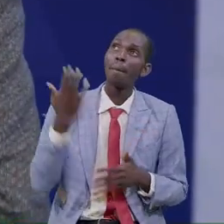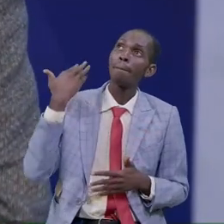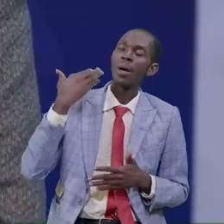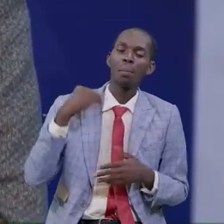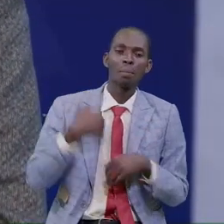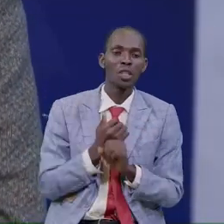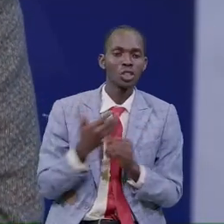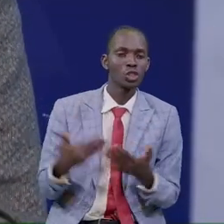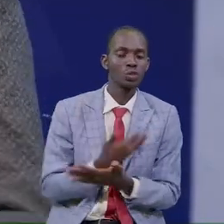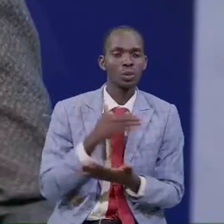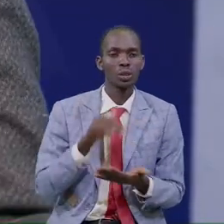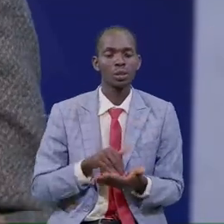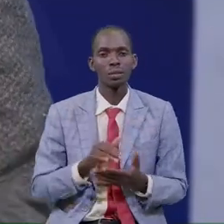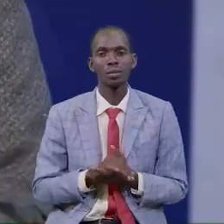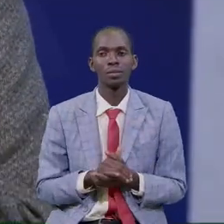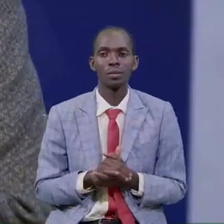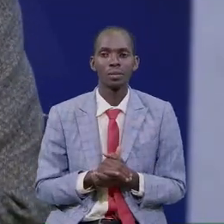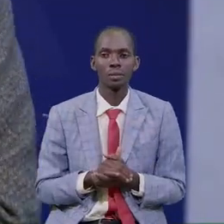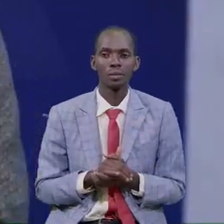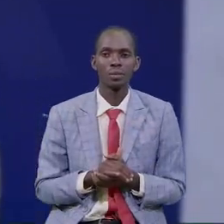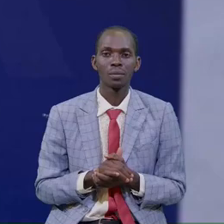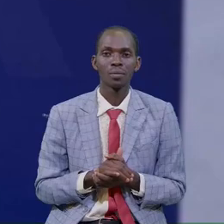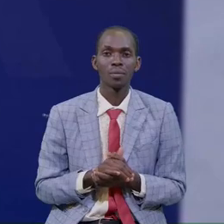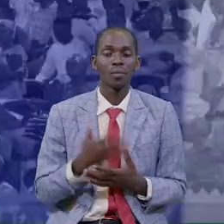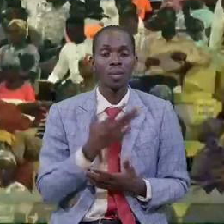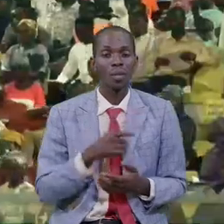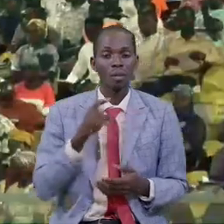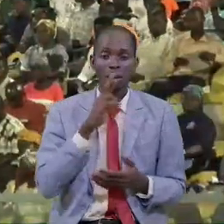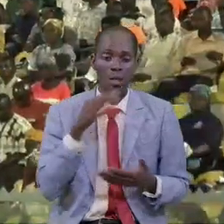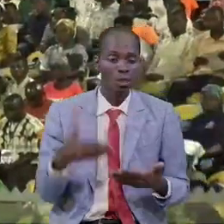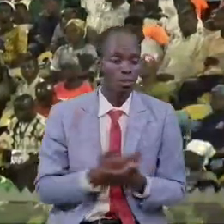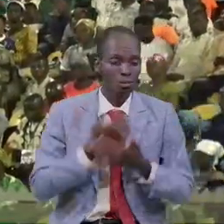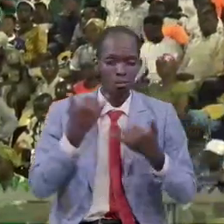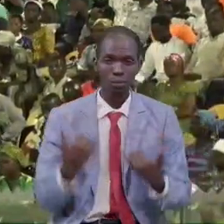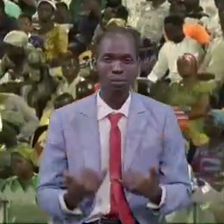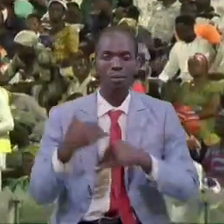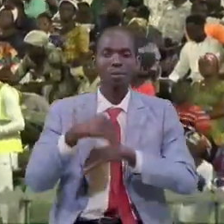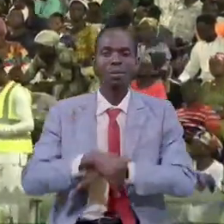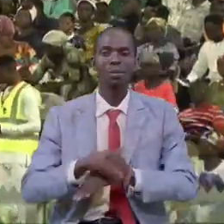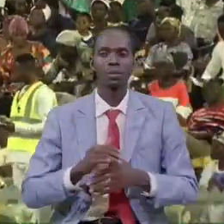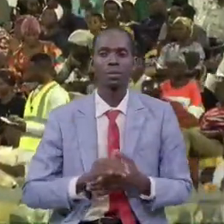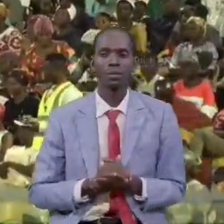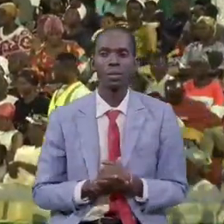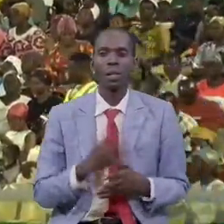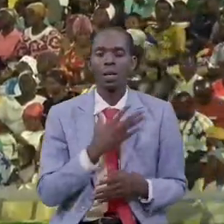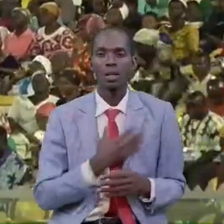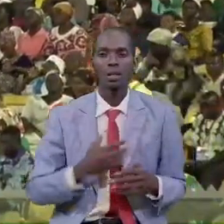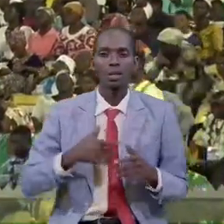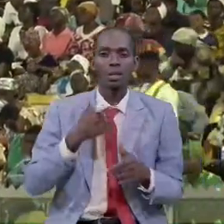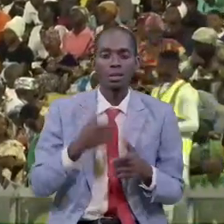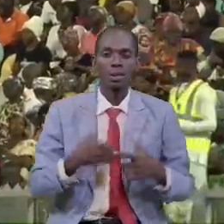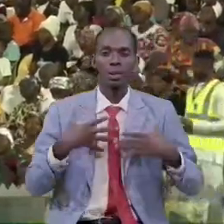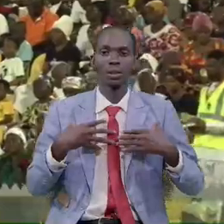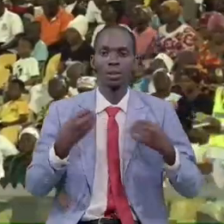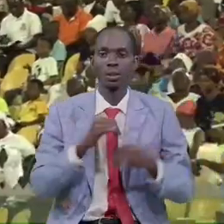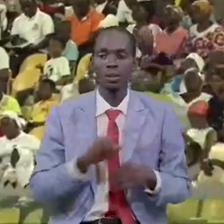pardonné, effacé, renouvelé. And you are renewed tonight. Vous êtes renouvelé ce soir. And then healing, puis, deliverance, la